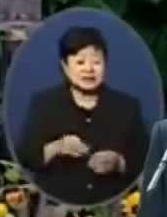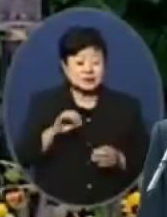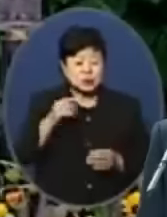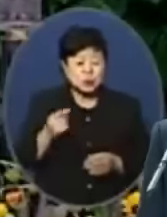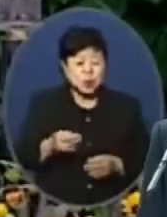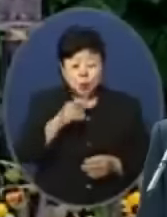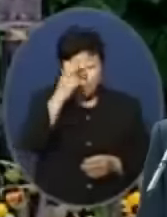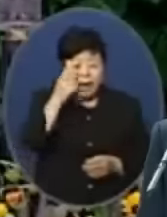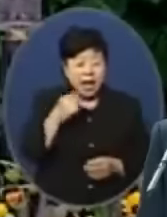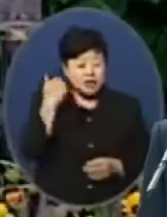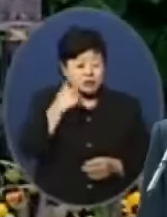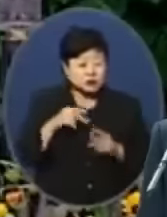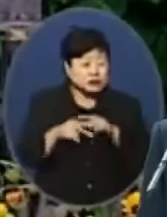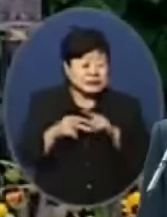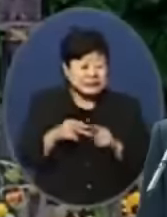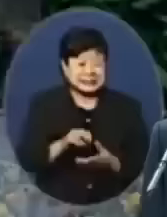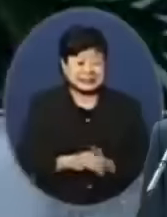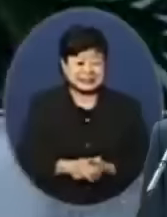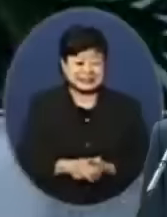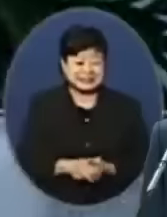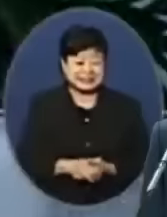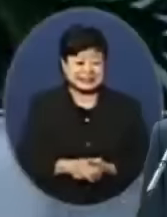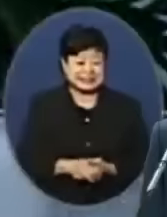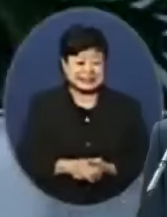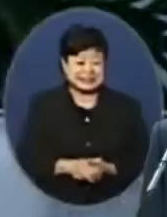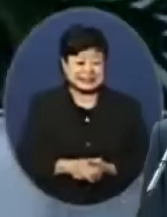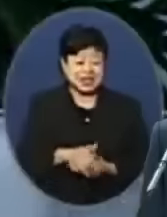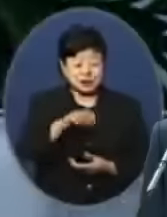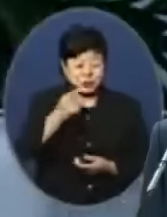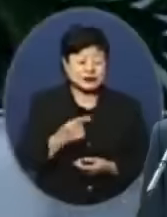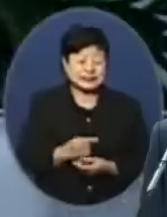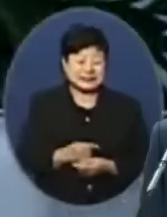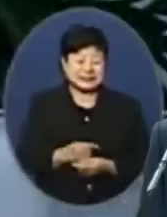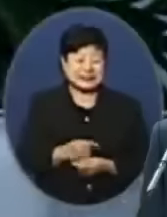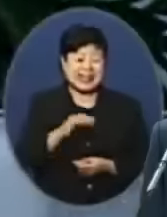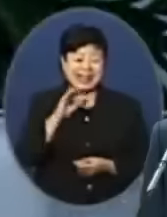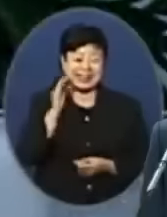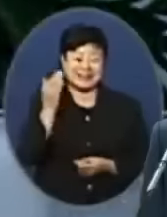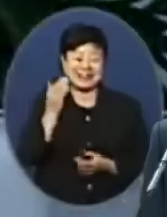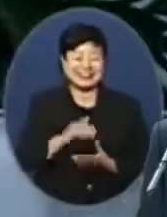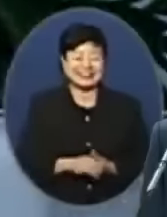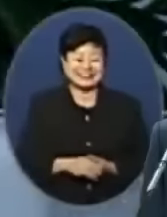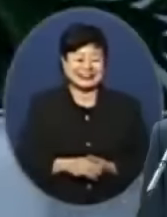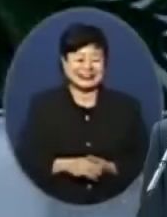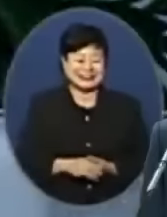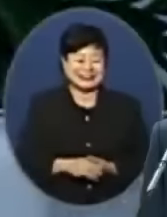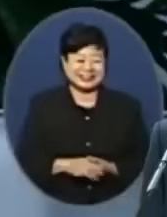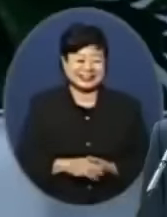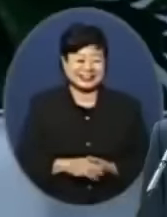박씨나 누구든지, 누구나 조씨는 더 잘 떨겠시고,